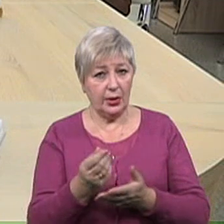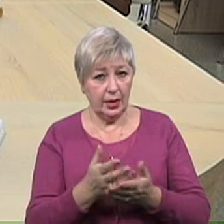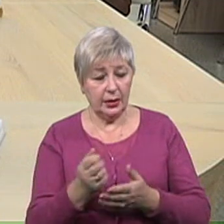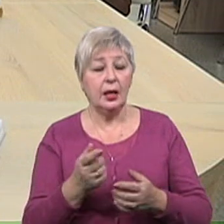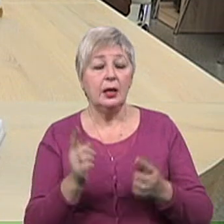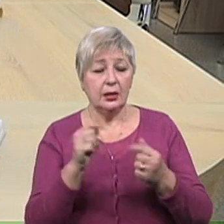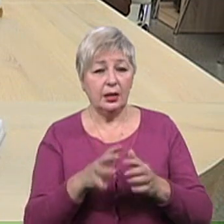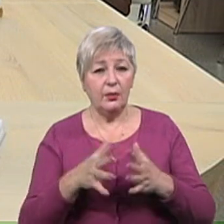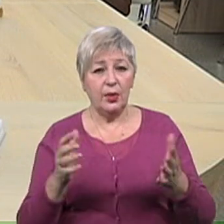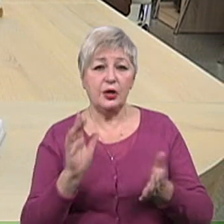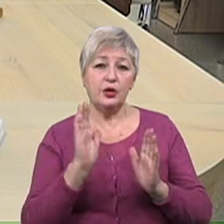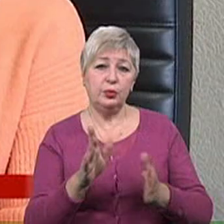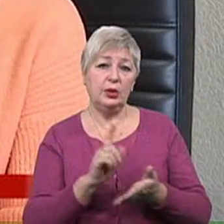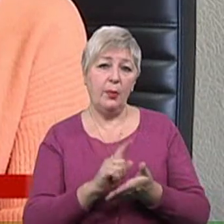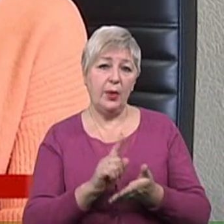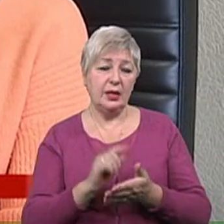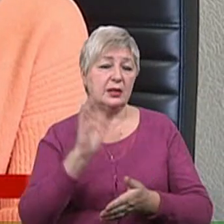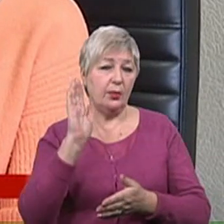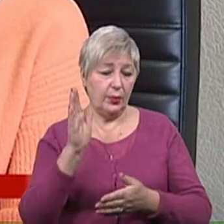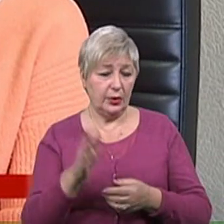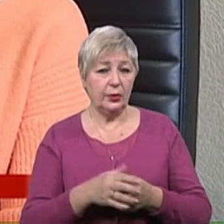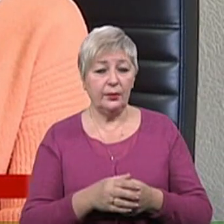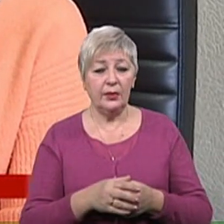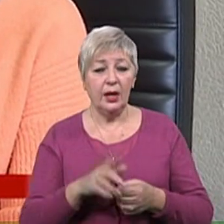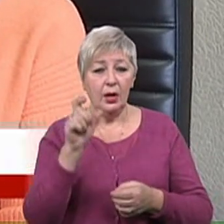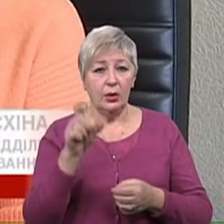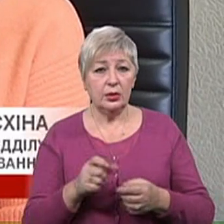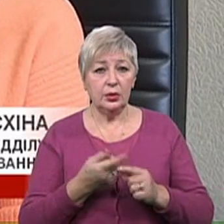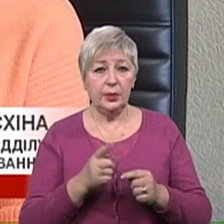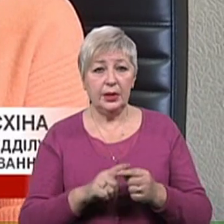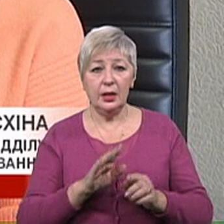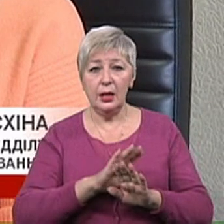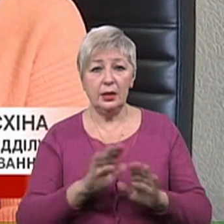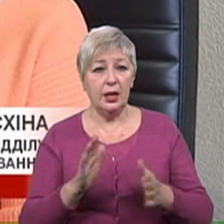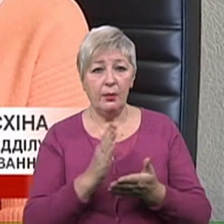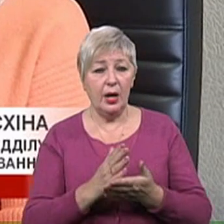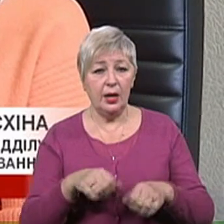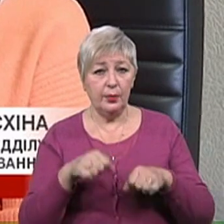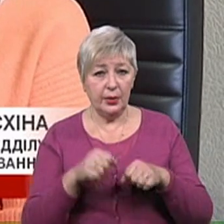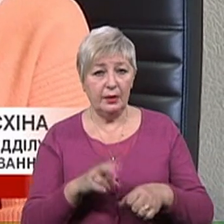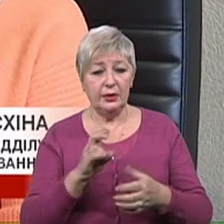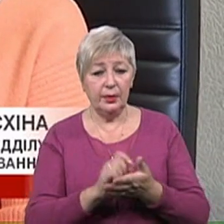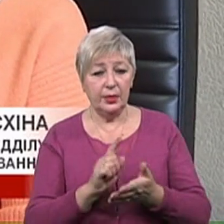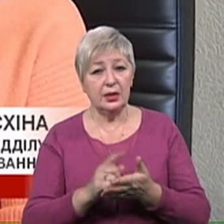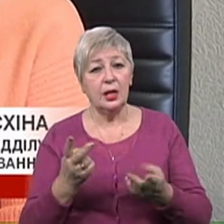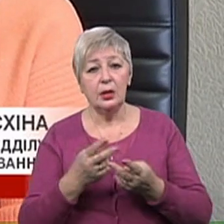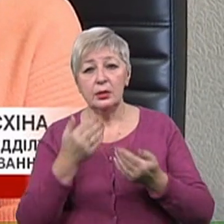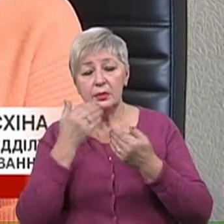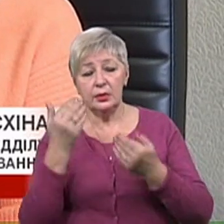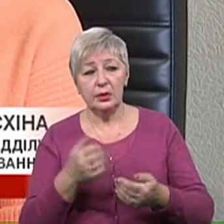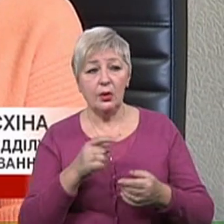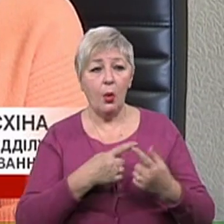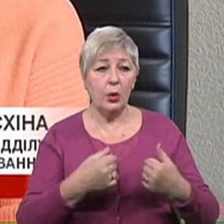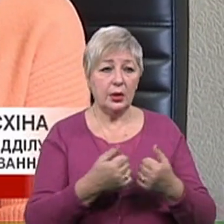її пенсійна виплата в подальшому. Особа, яка не має права на пенсію, їй необхідно звернутися до органів соціального